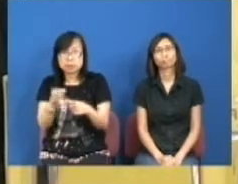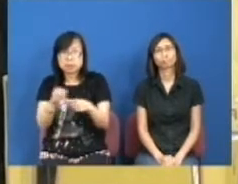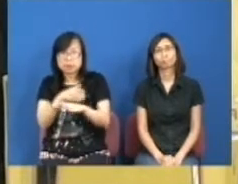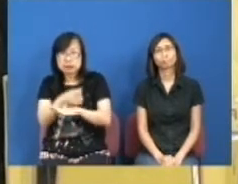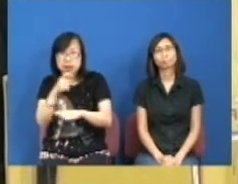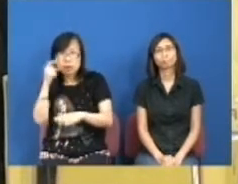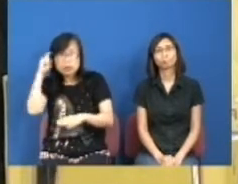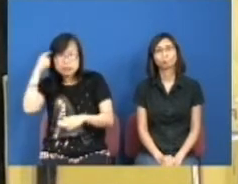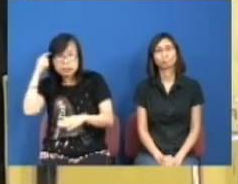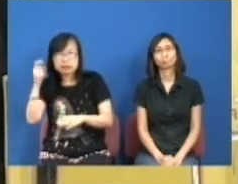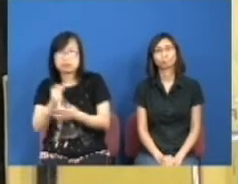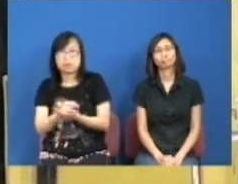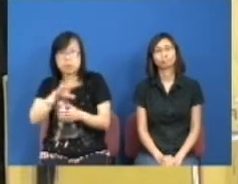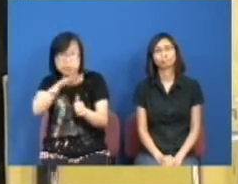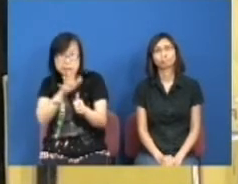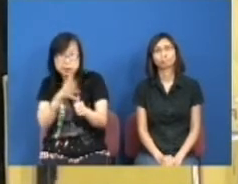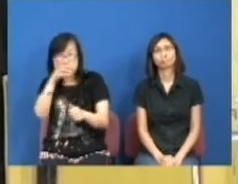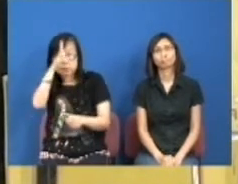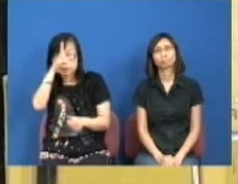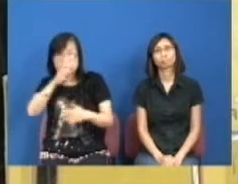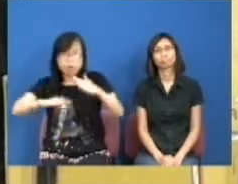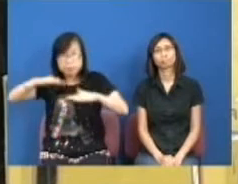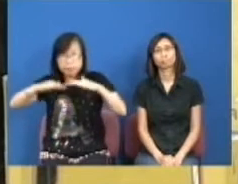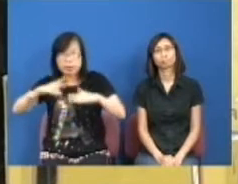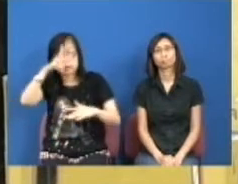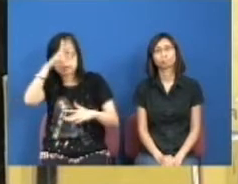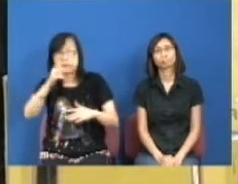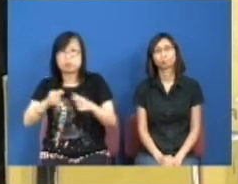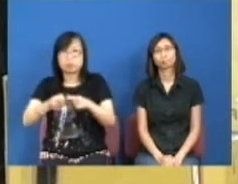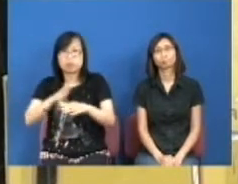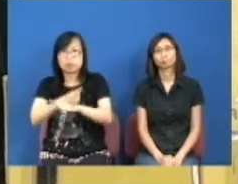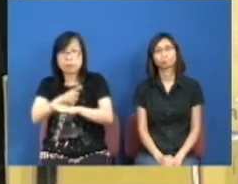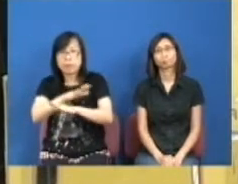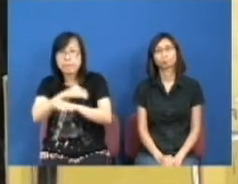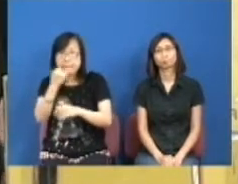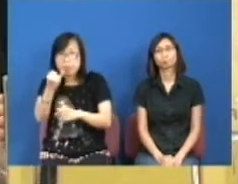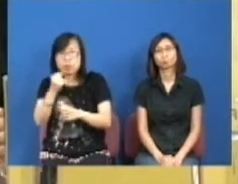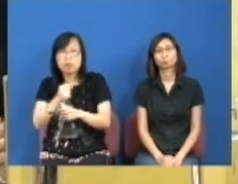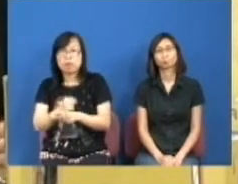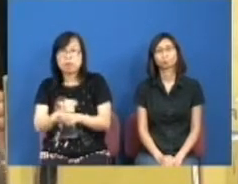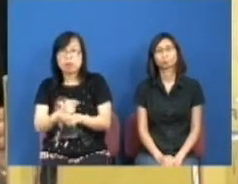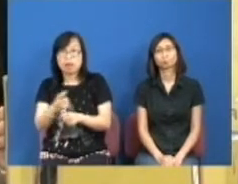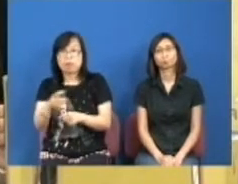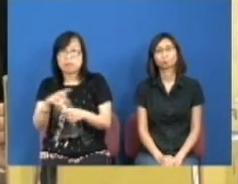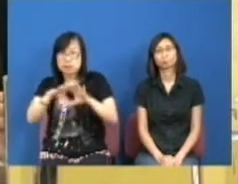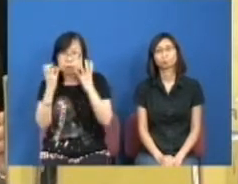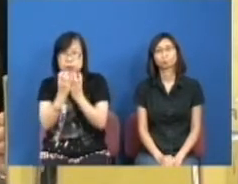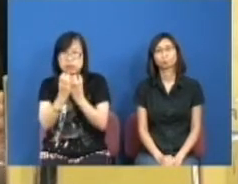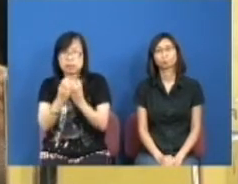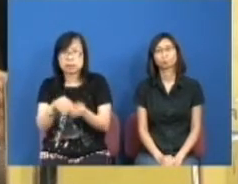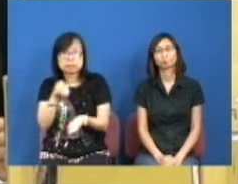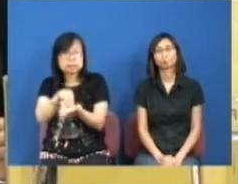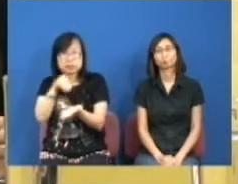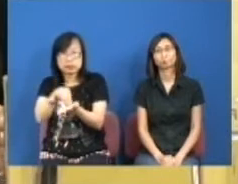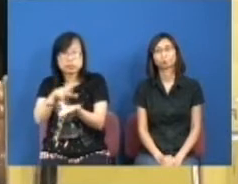志或者意圖去影響政府或者去平衡政府對於公民社會不良的影響的話呢，那這些團體呢必然就是它本身